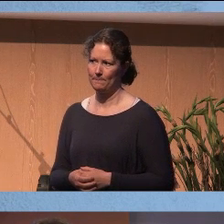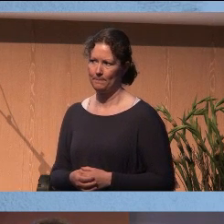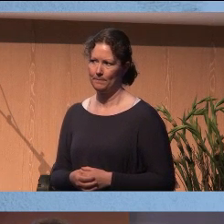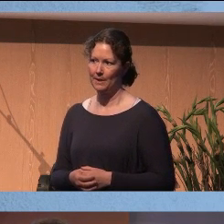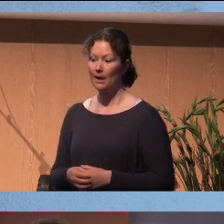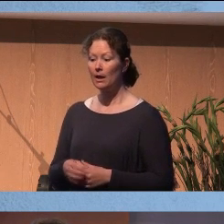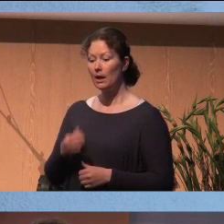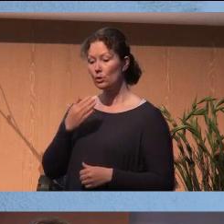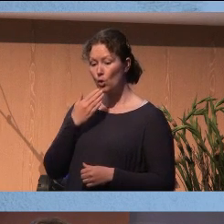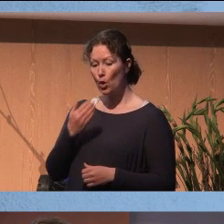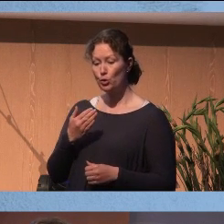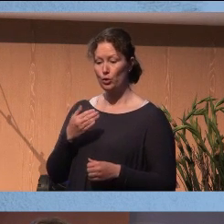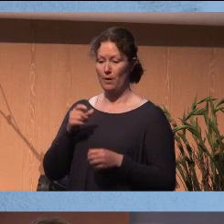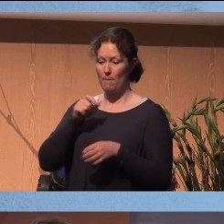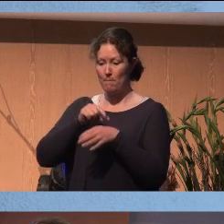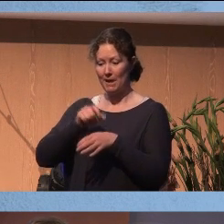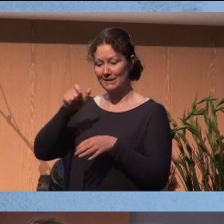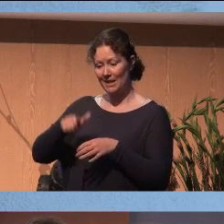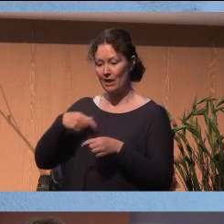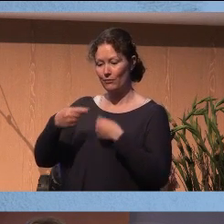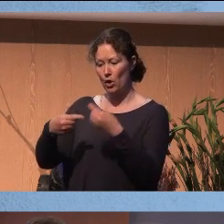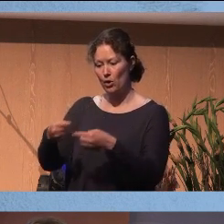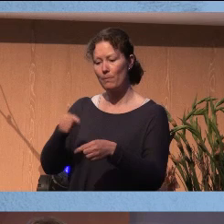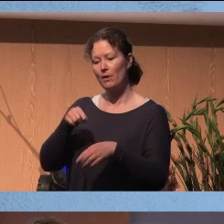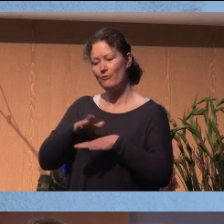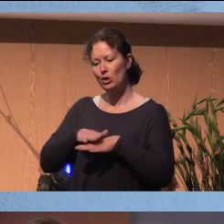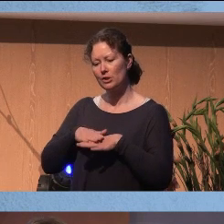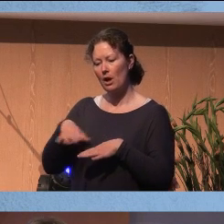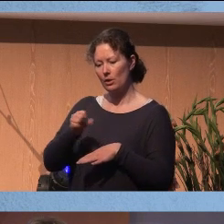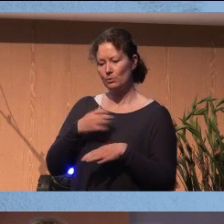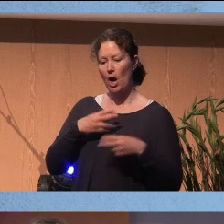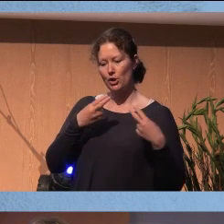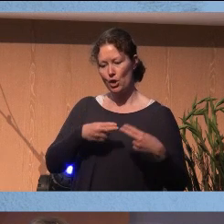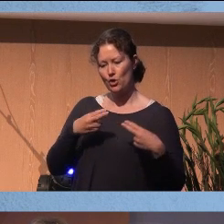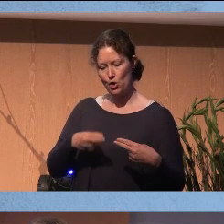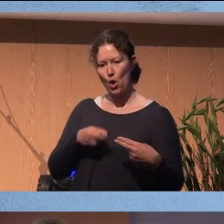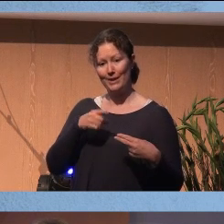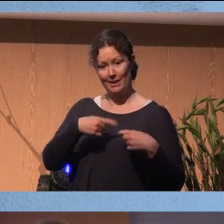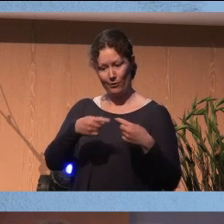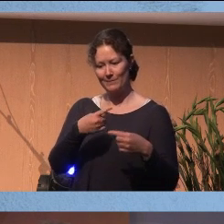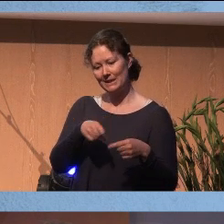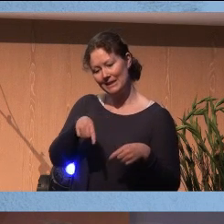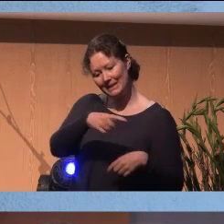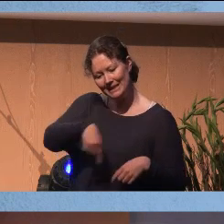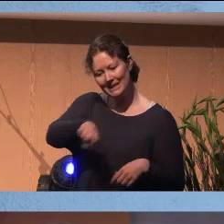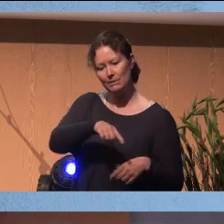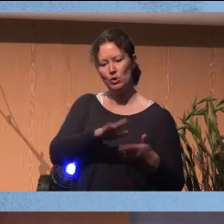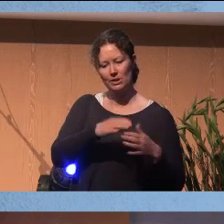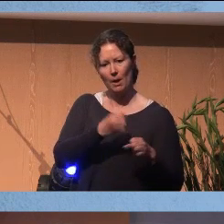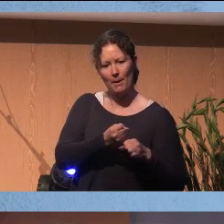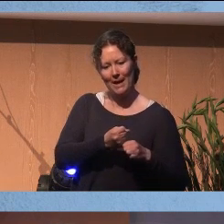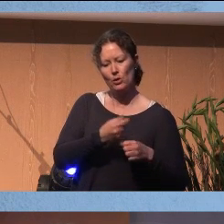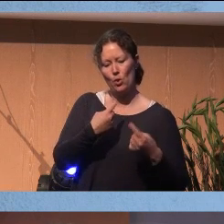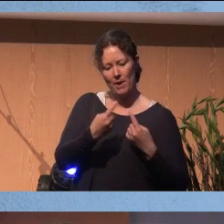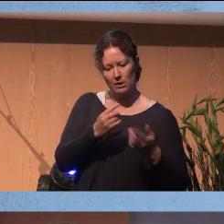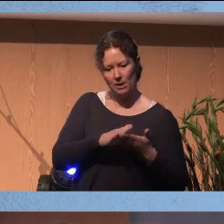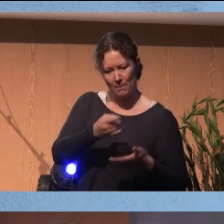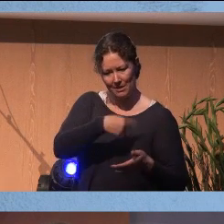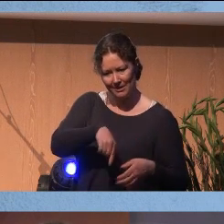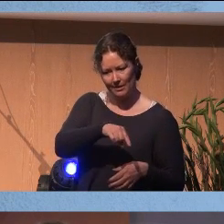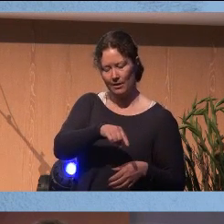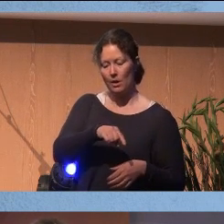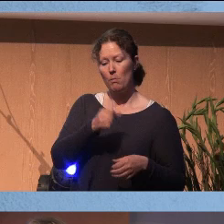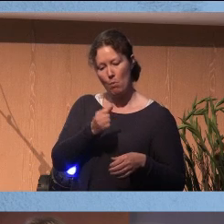I et godt pasientforløp forutsettes det at alle som har en rolle I forløpet samarbeider og snakker med hverandre. Det må